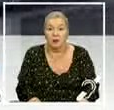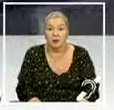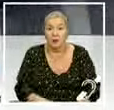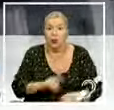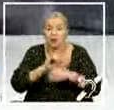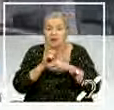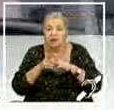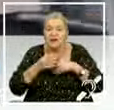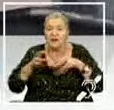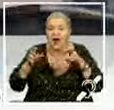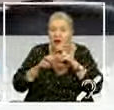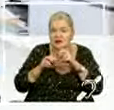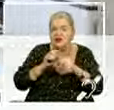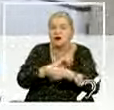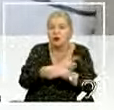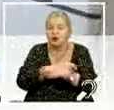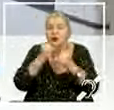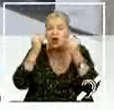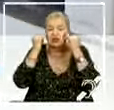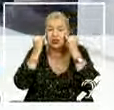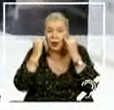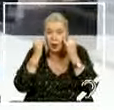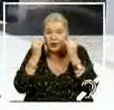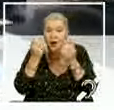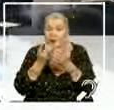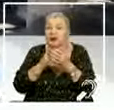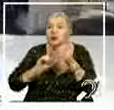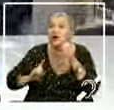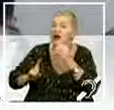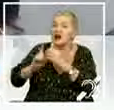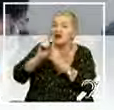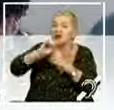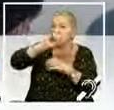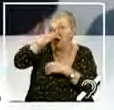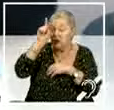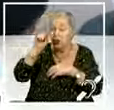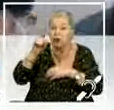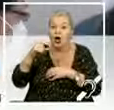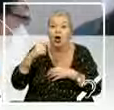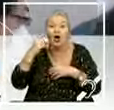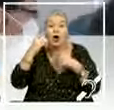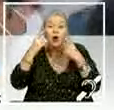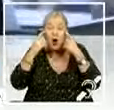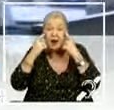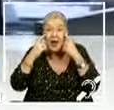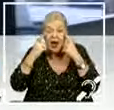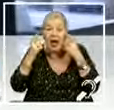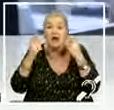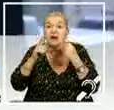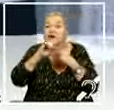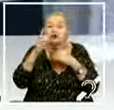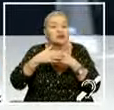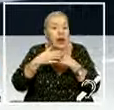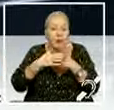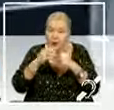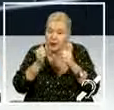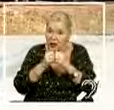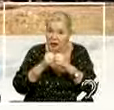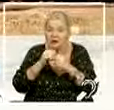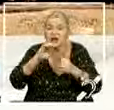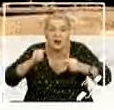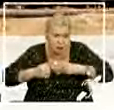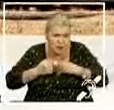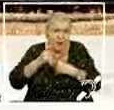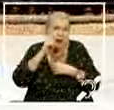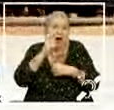Alerta a fost retrasă de autoritățile japoneze după ce racheta nord-coreeană nu s-a apropiat de uscat. Au fost însă 30 de minute de spaimă și confuzie